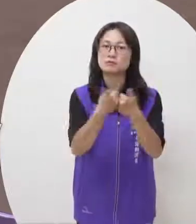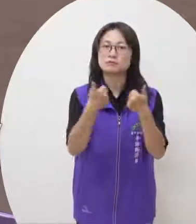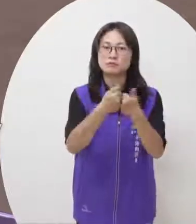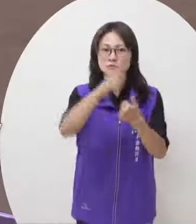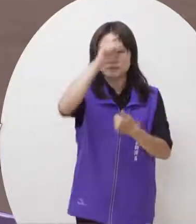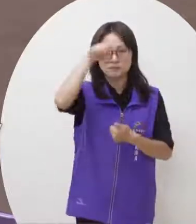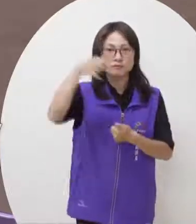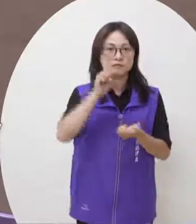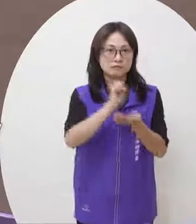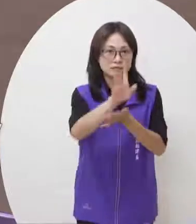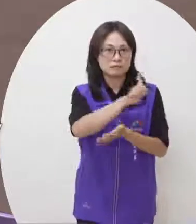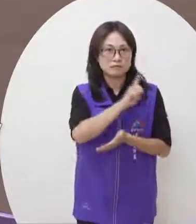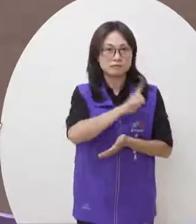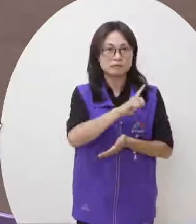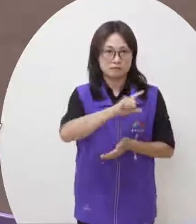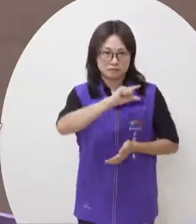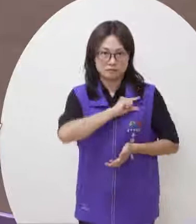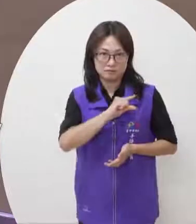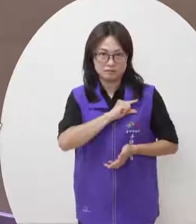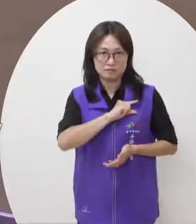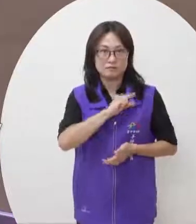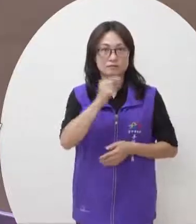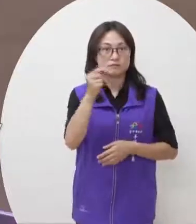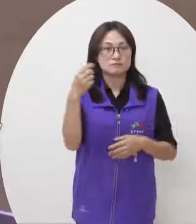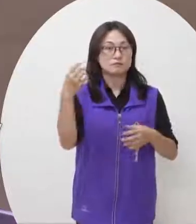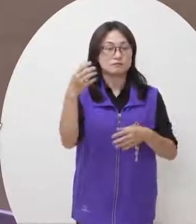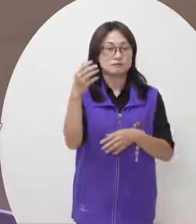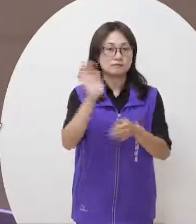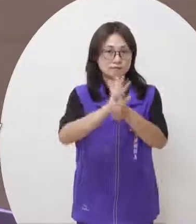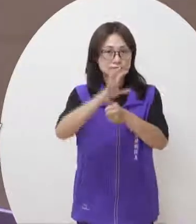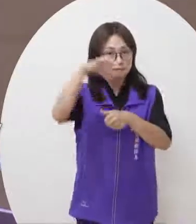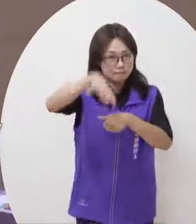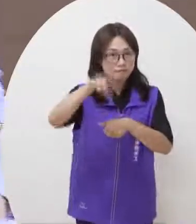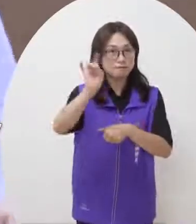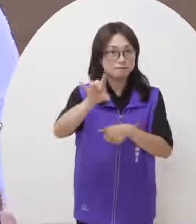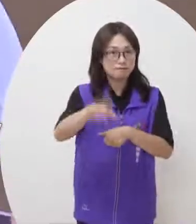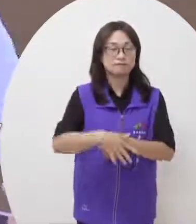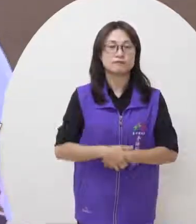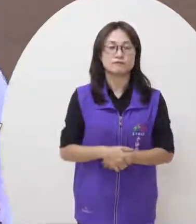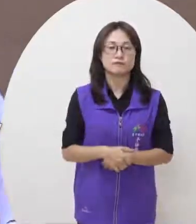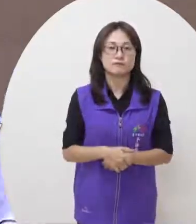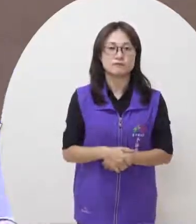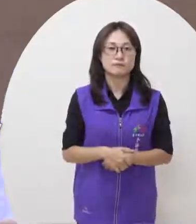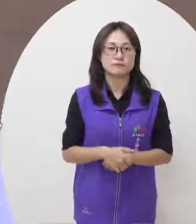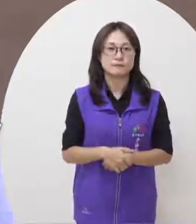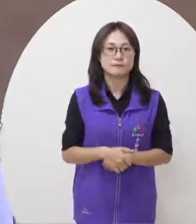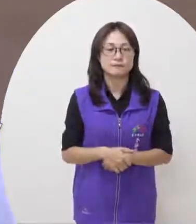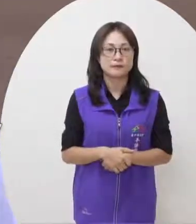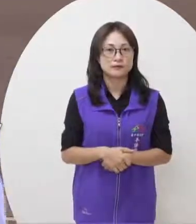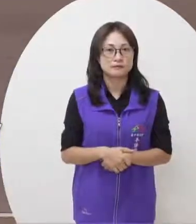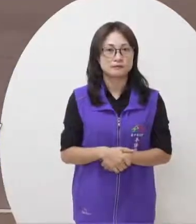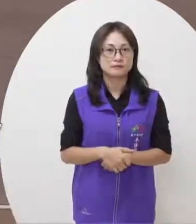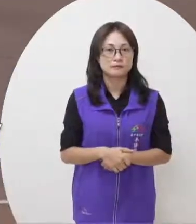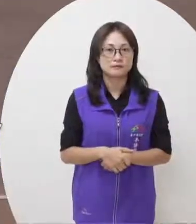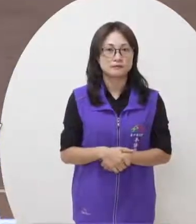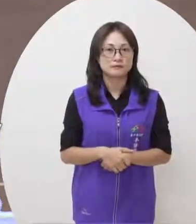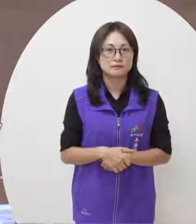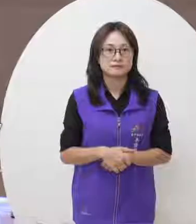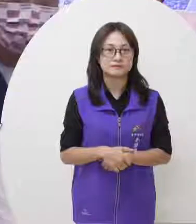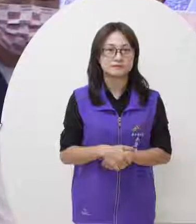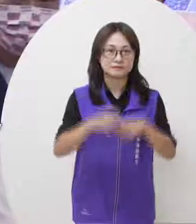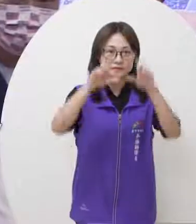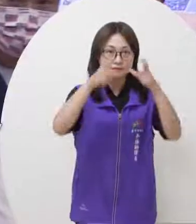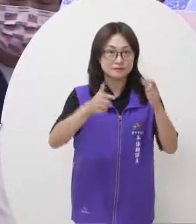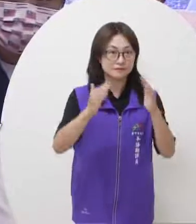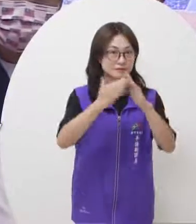头衔跟大名，让这个议事人员可以记录哈，谢谢。 我们亲爱的卢市长哈，还